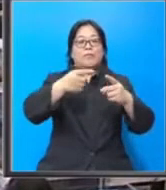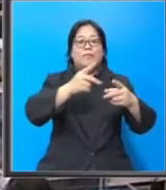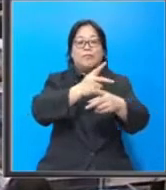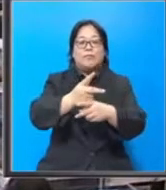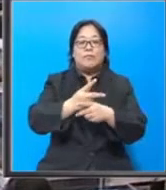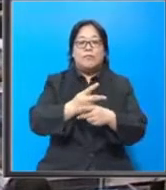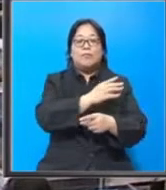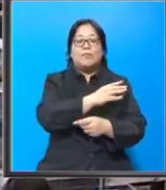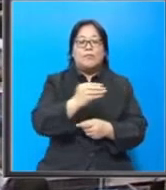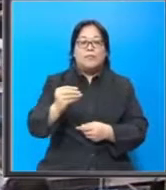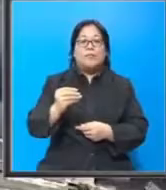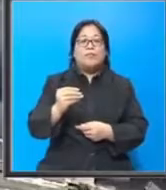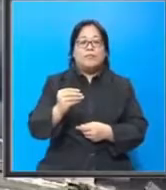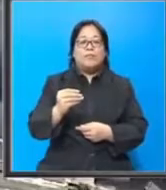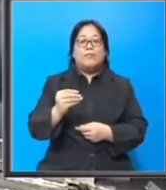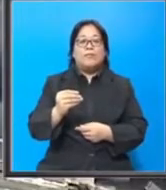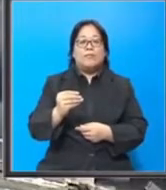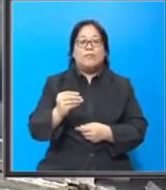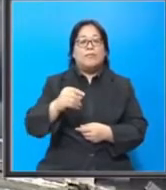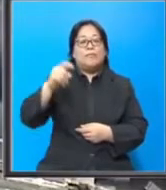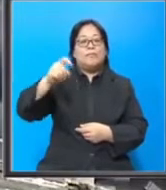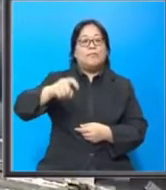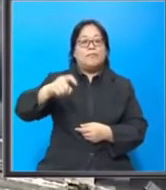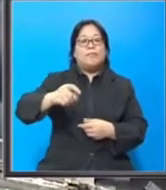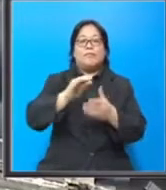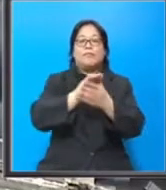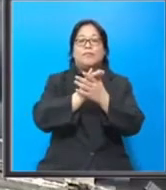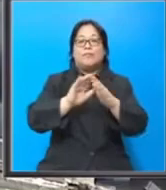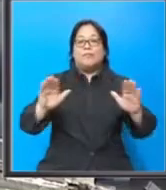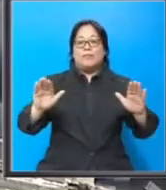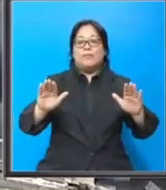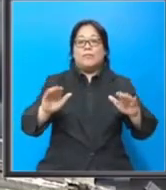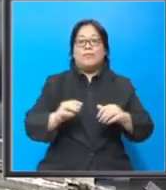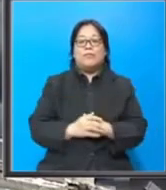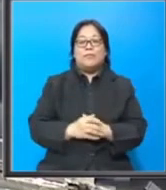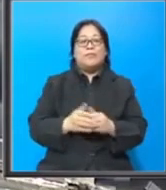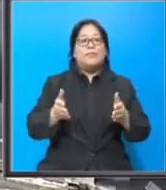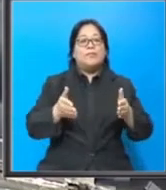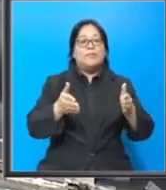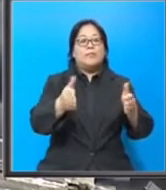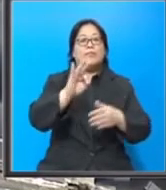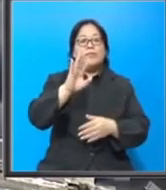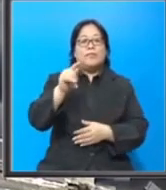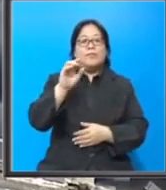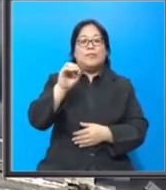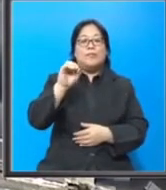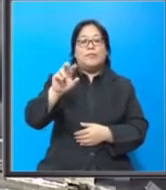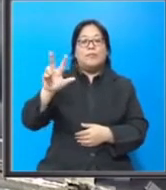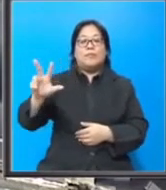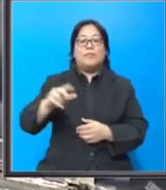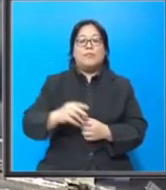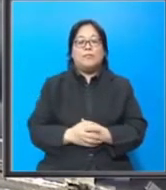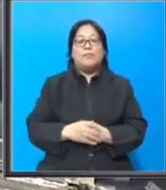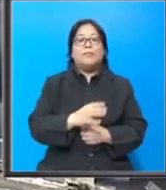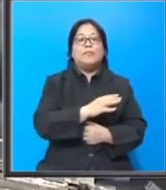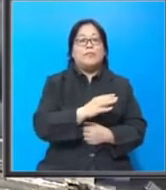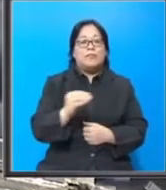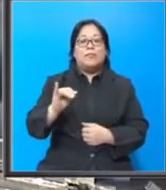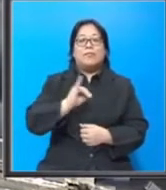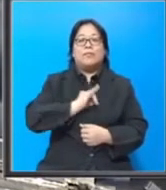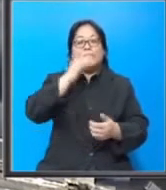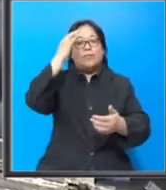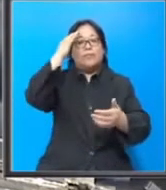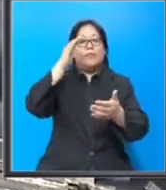Penyelenggaraan dan juga tujuan untuk memastikan keselamatan perjalanan FT 003 dan